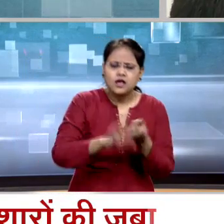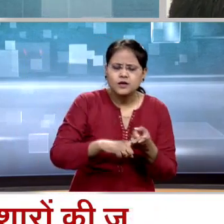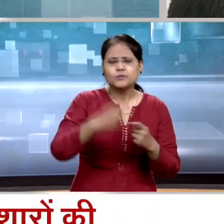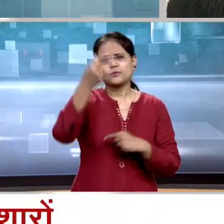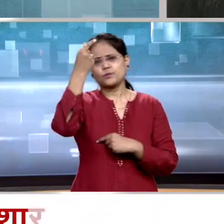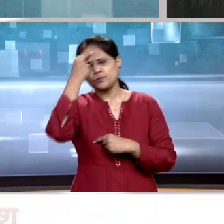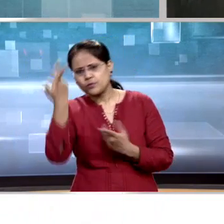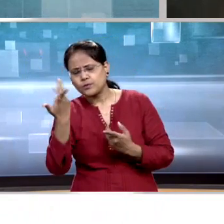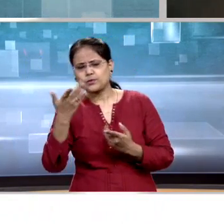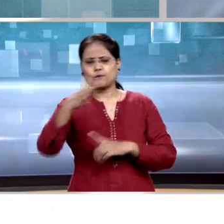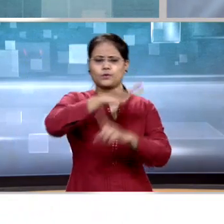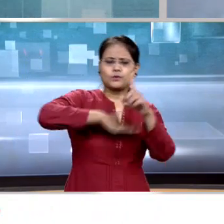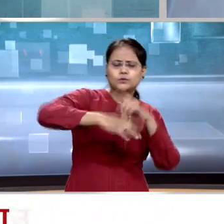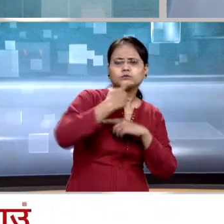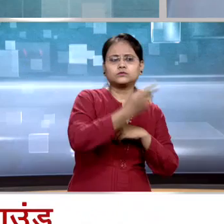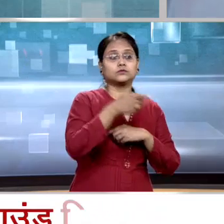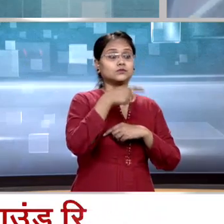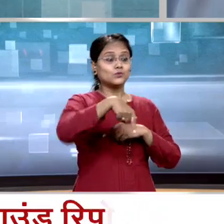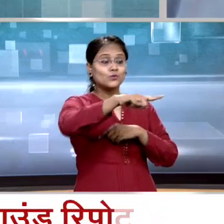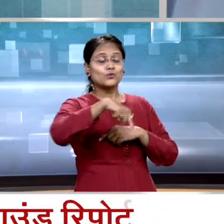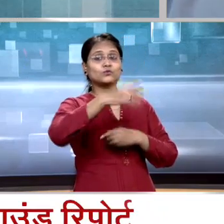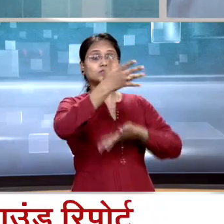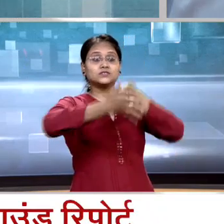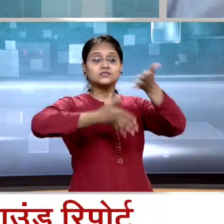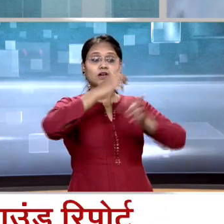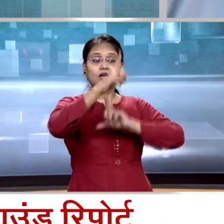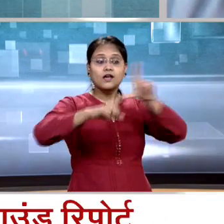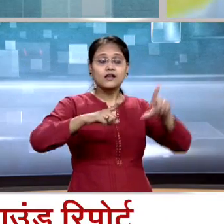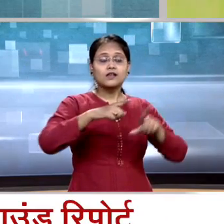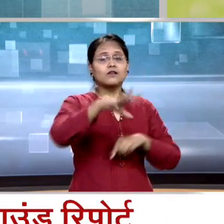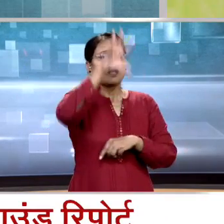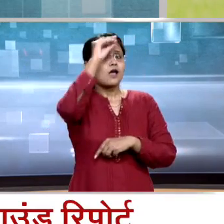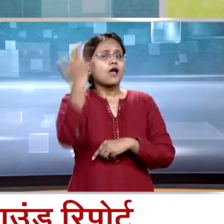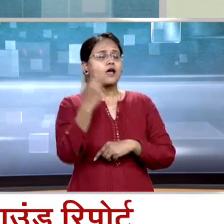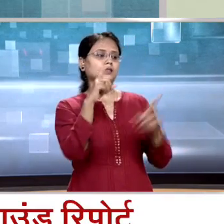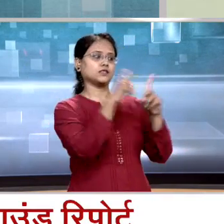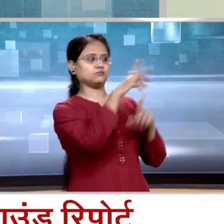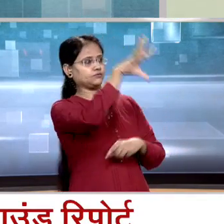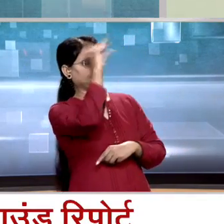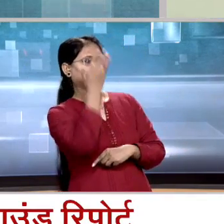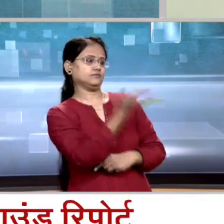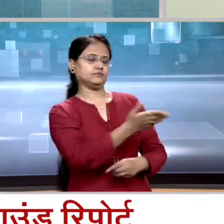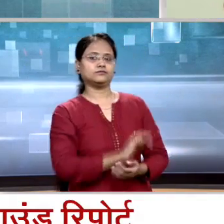मार, लेकिन इन्होंने सांकेतिक भाषा दीपक की देखा देखी ही सीखी है।